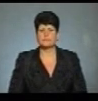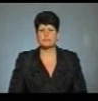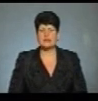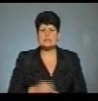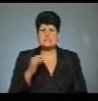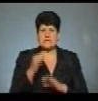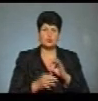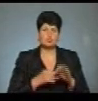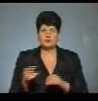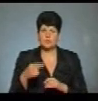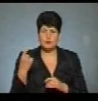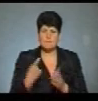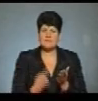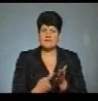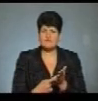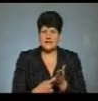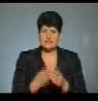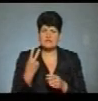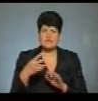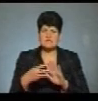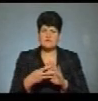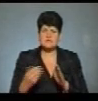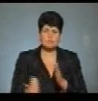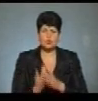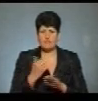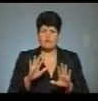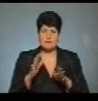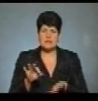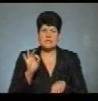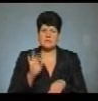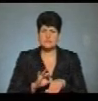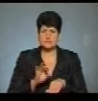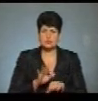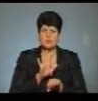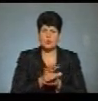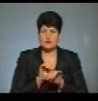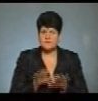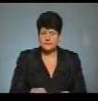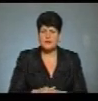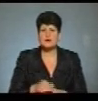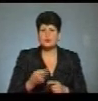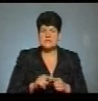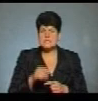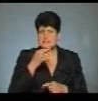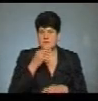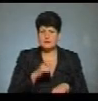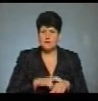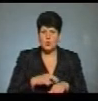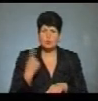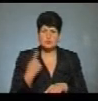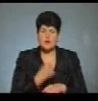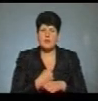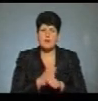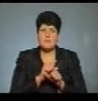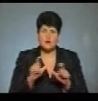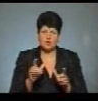За добу на Тернопільщині підтвердили 28 нових випадків зараження COVID-19. Про це повідомив епідеміолог обласного лабораторного центру